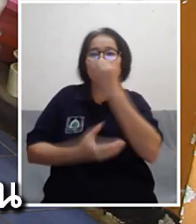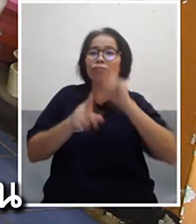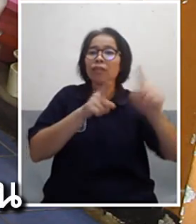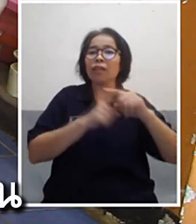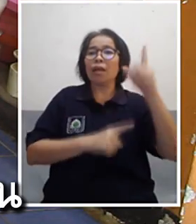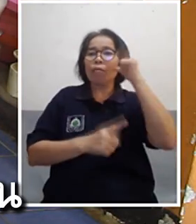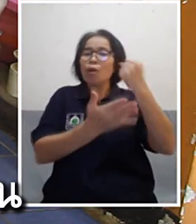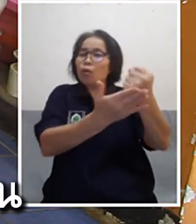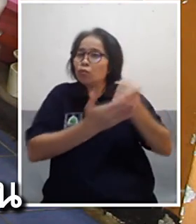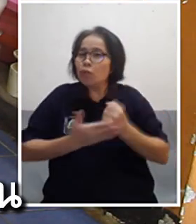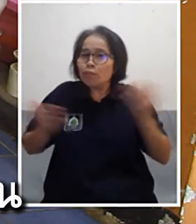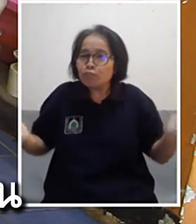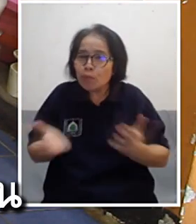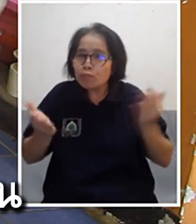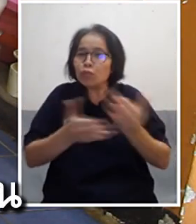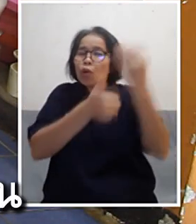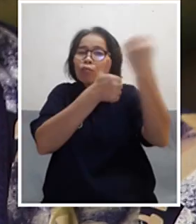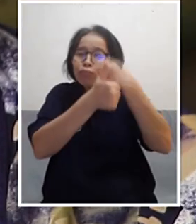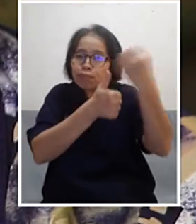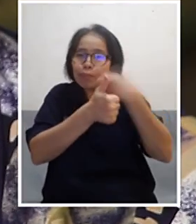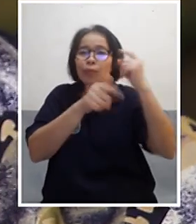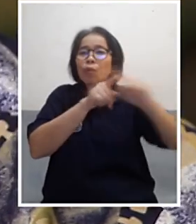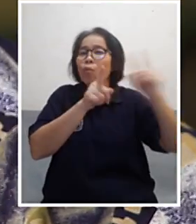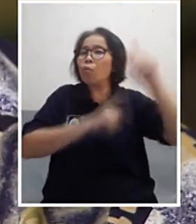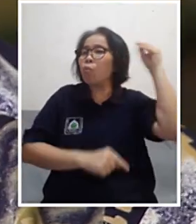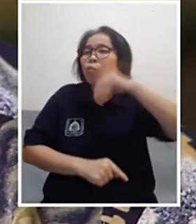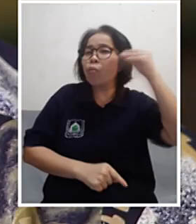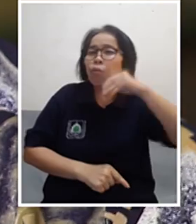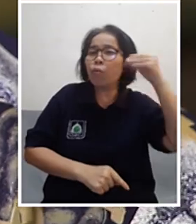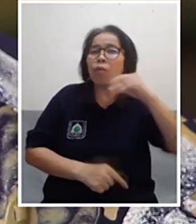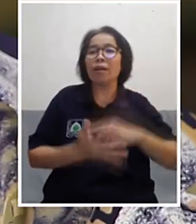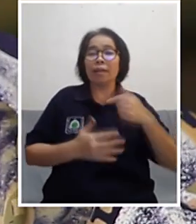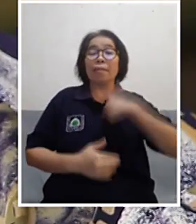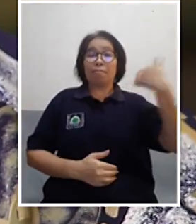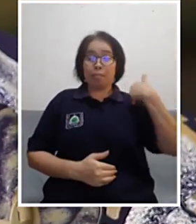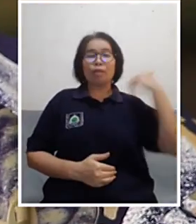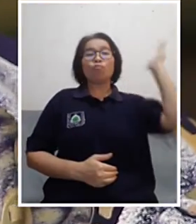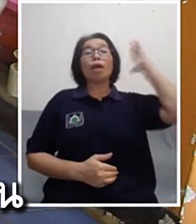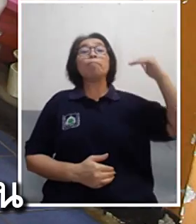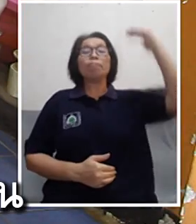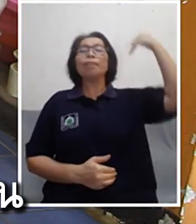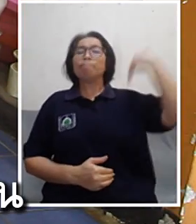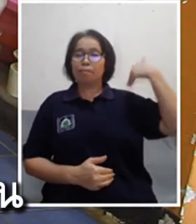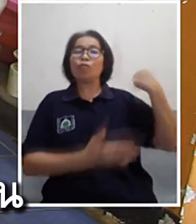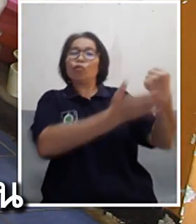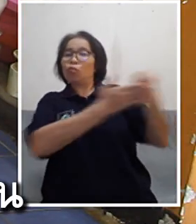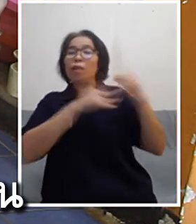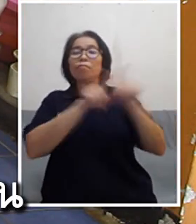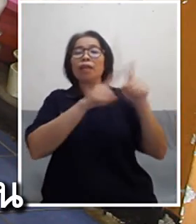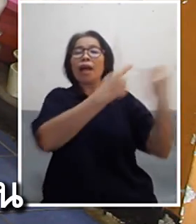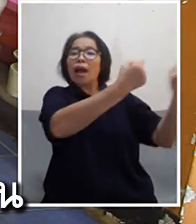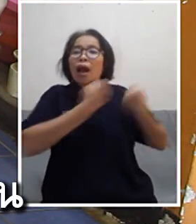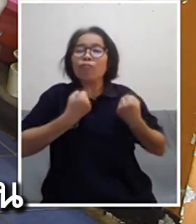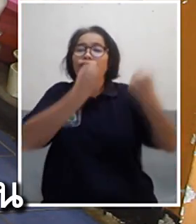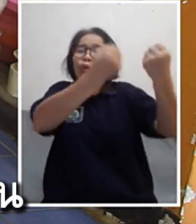ยแบบว่าสนับสนุนส่งเสริมเราในทุกด้านครับแล้วก็จะมีคนนึงก็คือปัจจุบันก็จะมีพี่ชายครับที่คอยที่จะขับรถเ